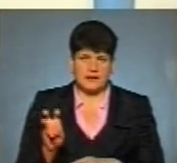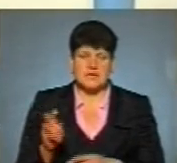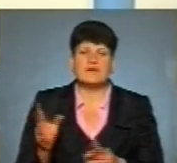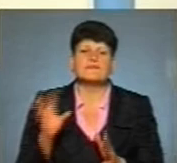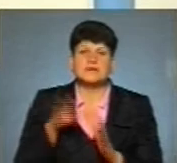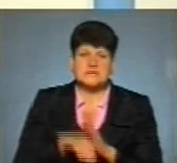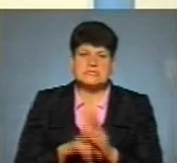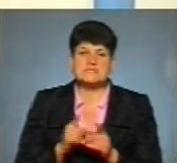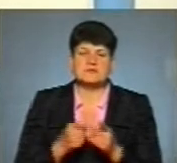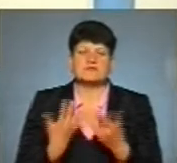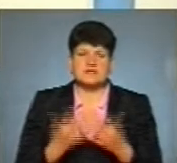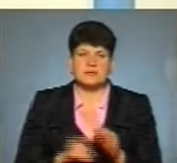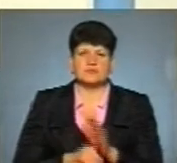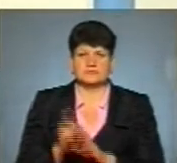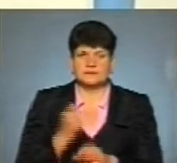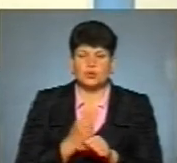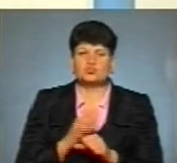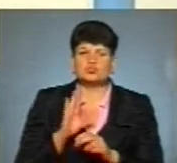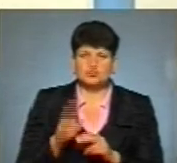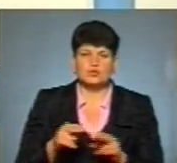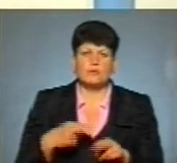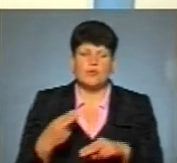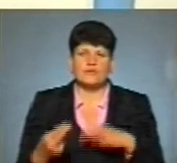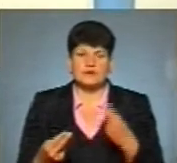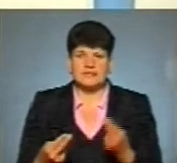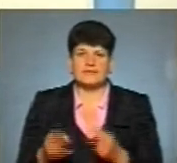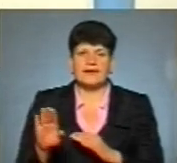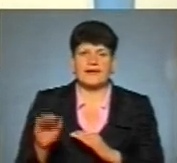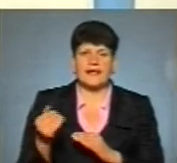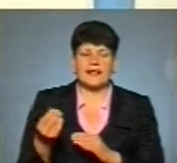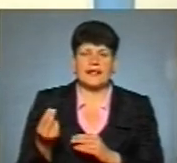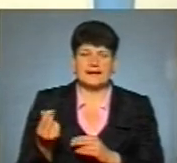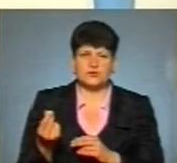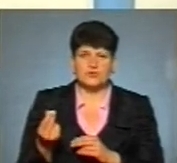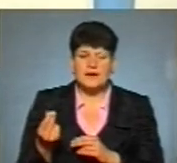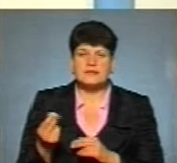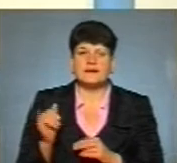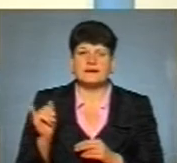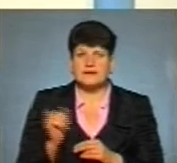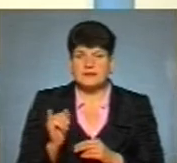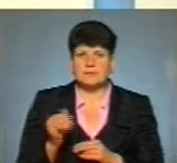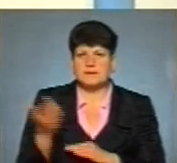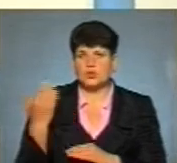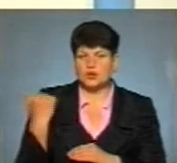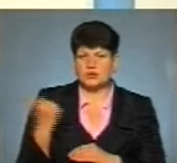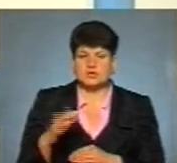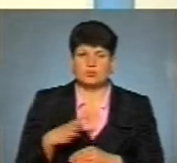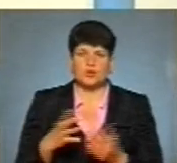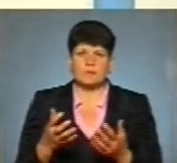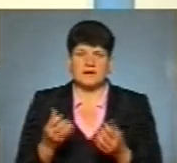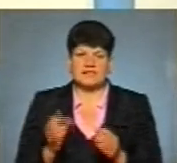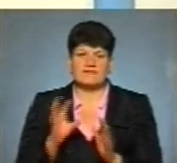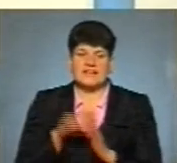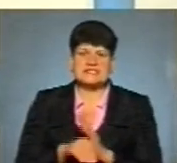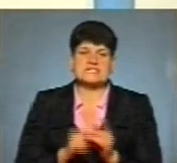змінами вступила в дію, тобто буде відшкодовуватися аграріям кредитування, і буквально минулого тижня було прийнято